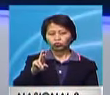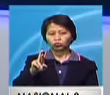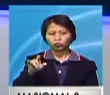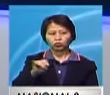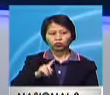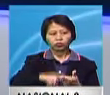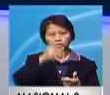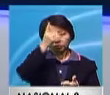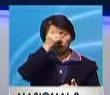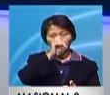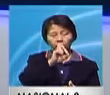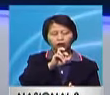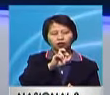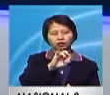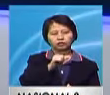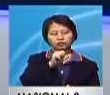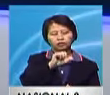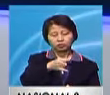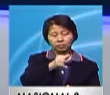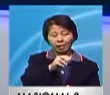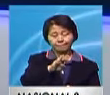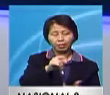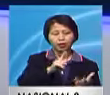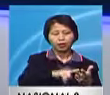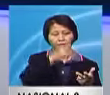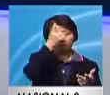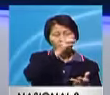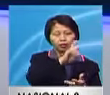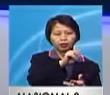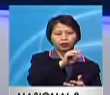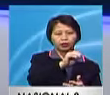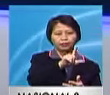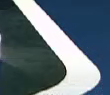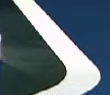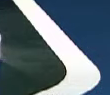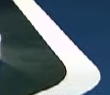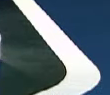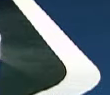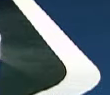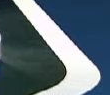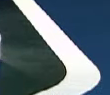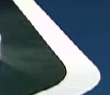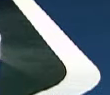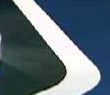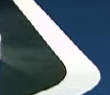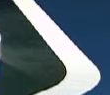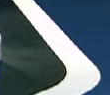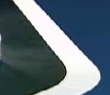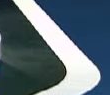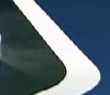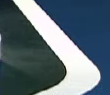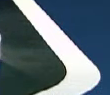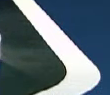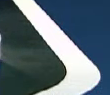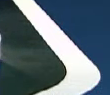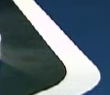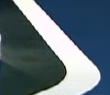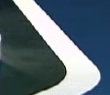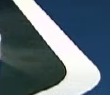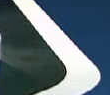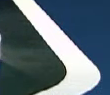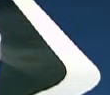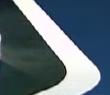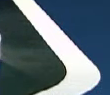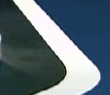Abdillah dan Ramlah Ram yang juga bekas juara Bintang RTM. Baik, kita ikuti laporan bersama wartawan Mohan Chin Asami